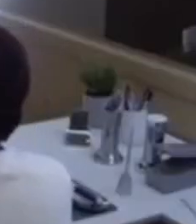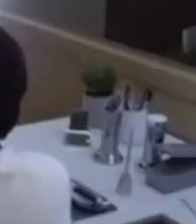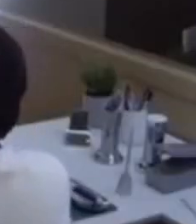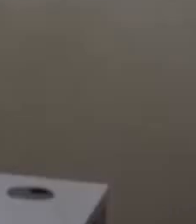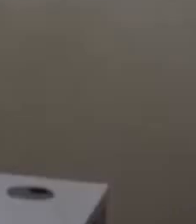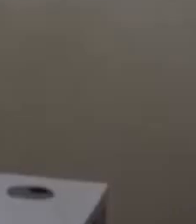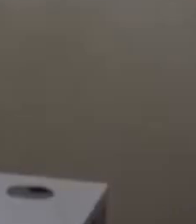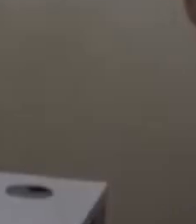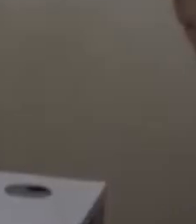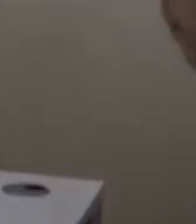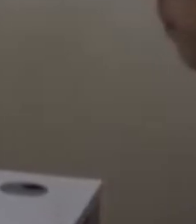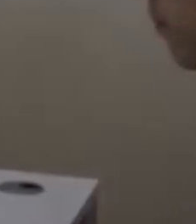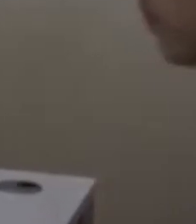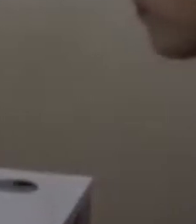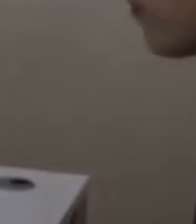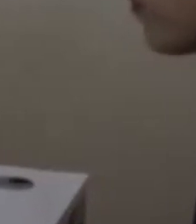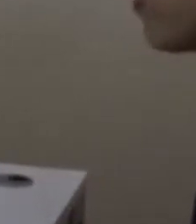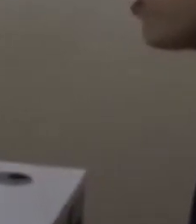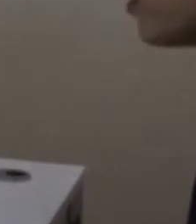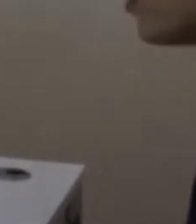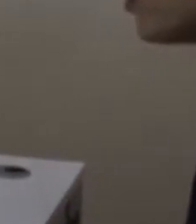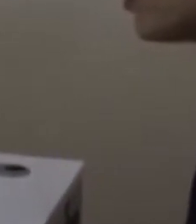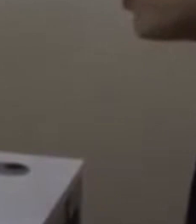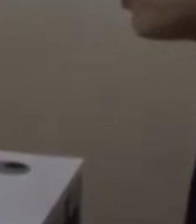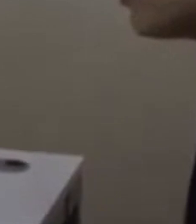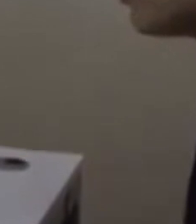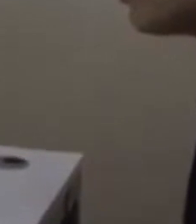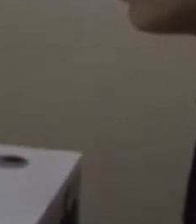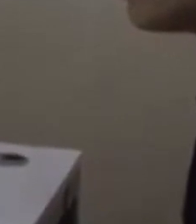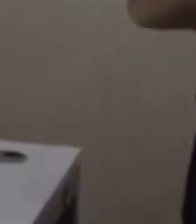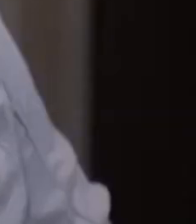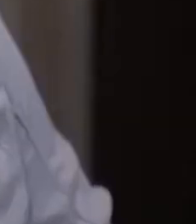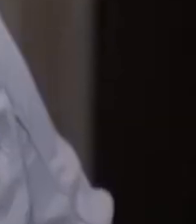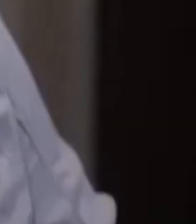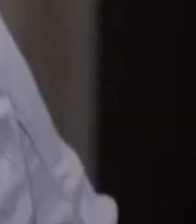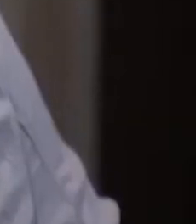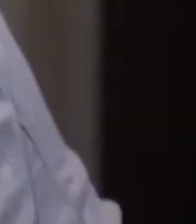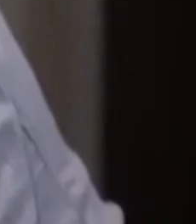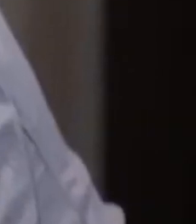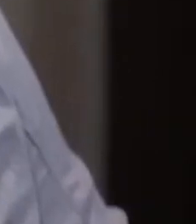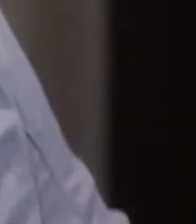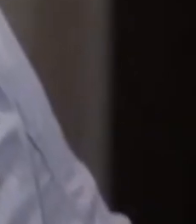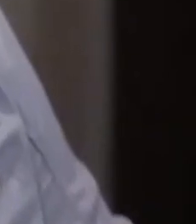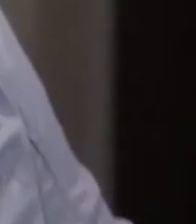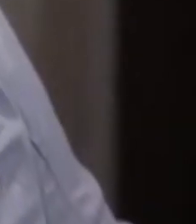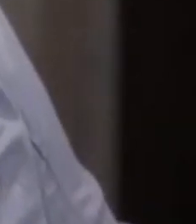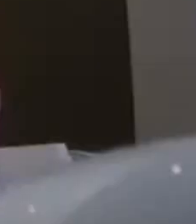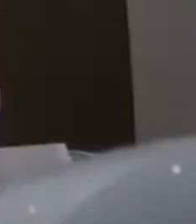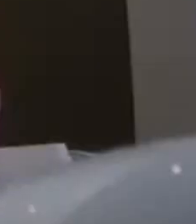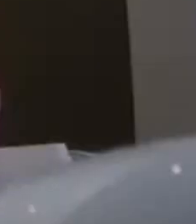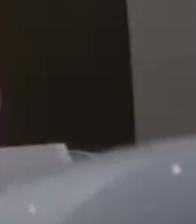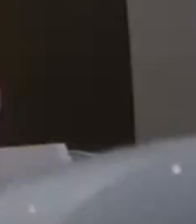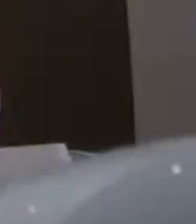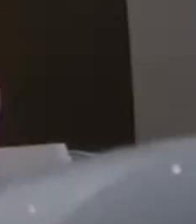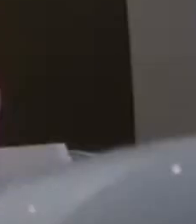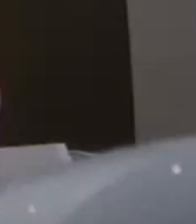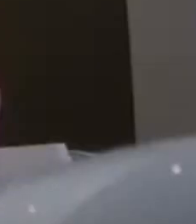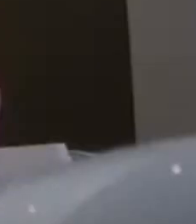요즘 많이 바쁘시죠? 검사 결과가 좀 나왔는데 네. 생각보다는 조금 좋지